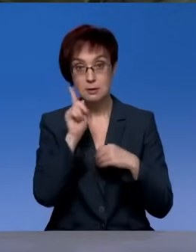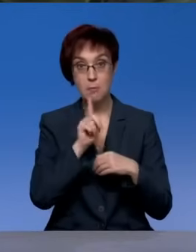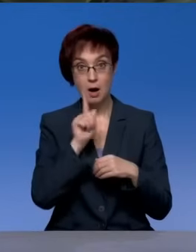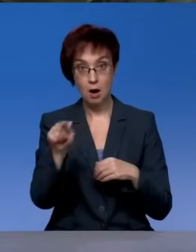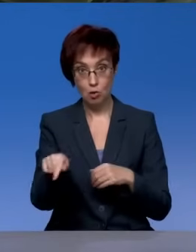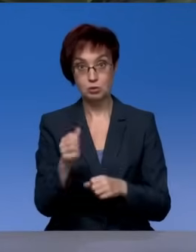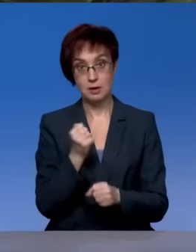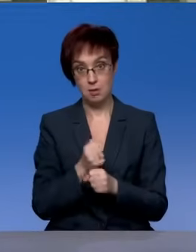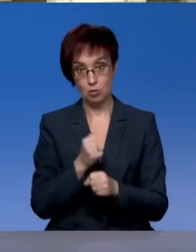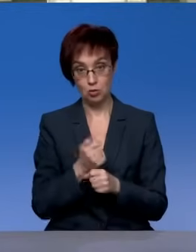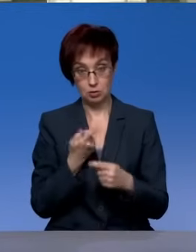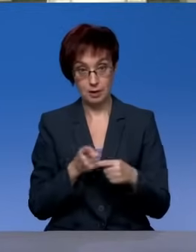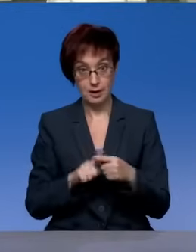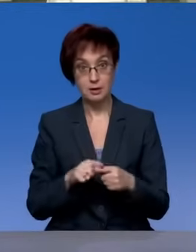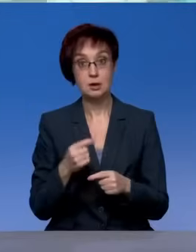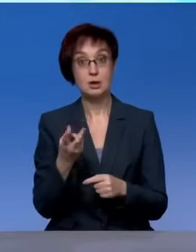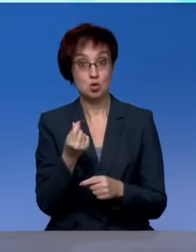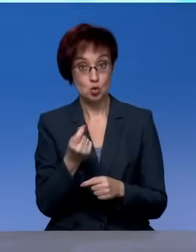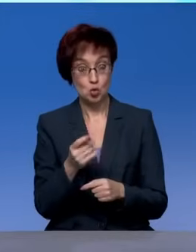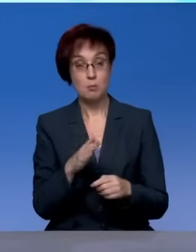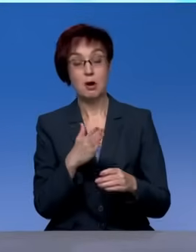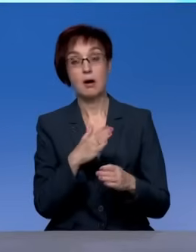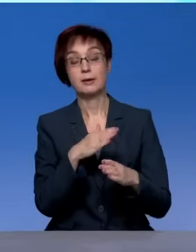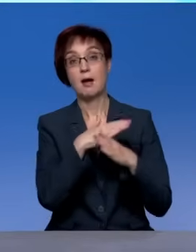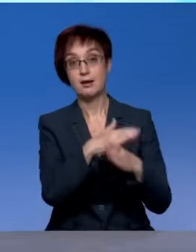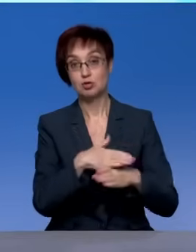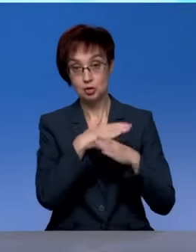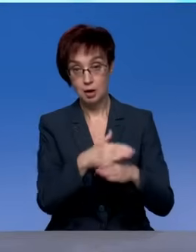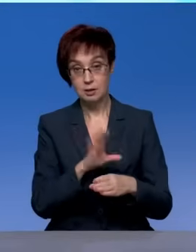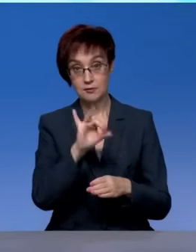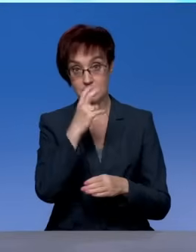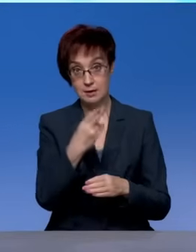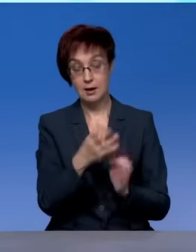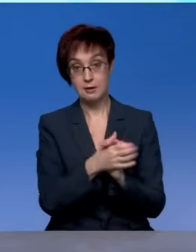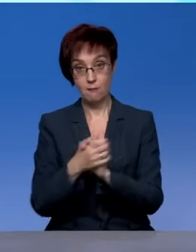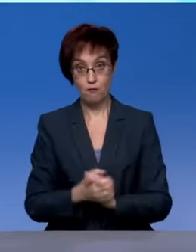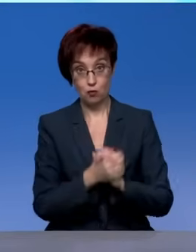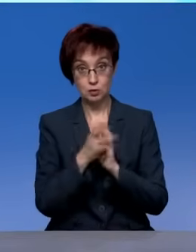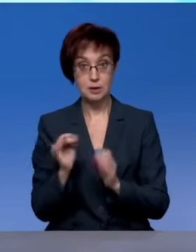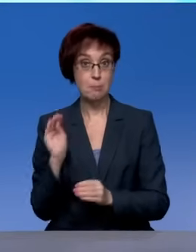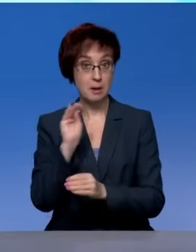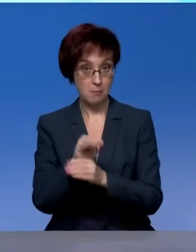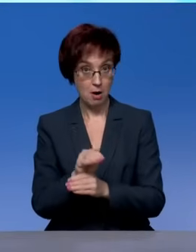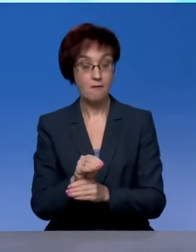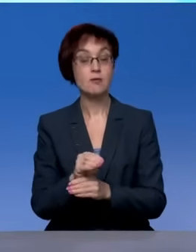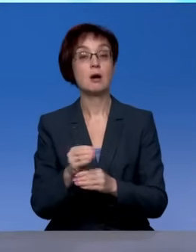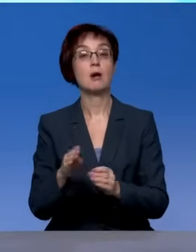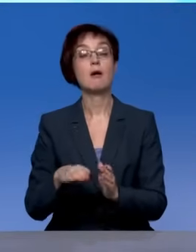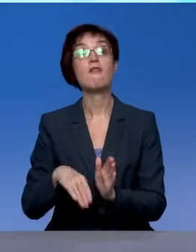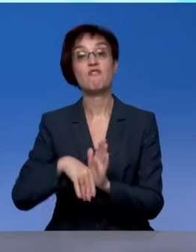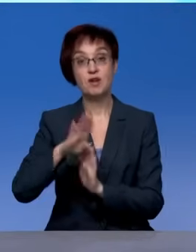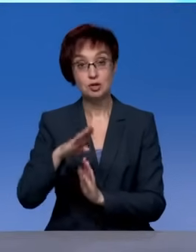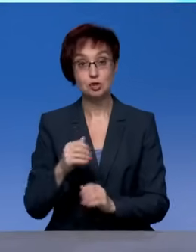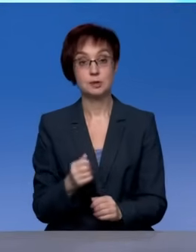лежала, дополнительная сумма, в социальном фонде России. И прибавка составляет там существенно выше. Если же говорить, я уже обмолвился про